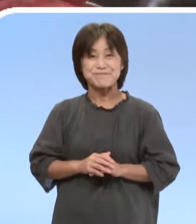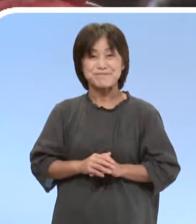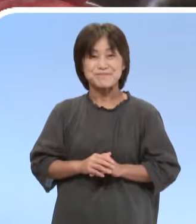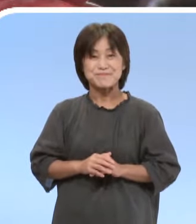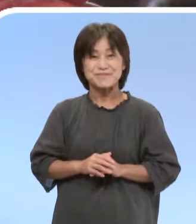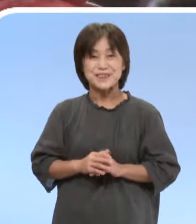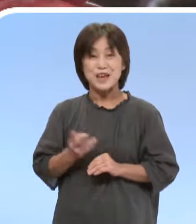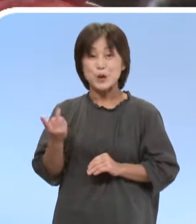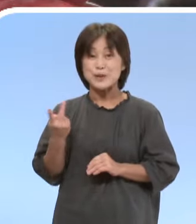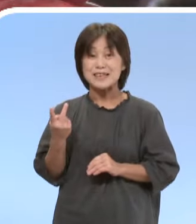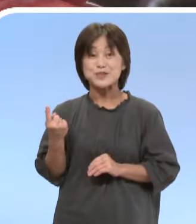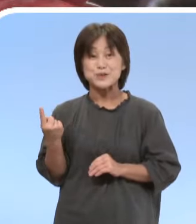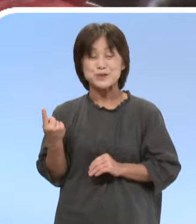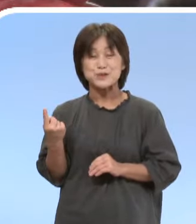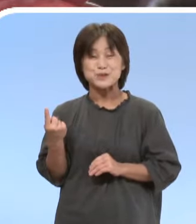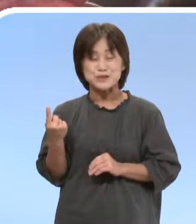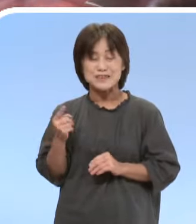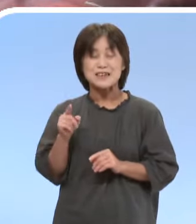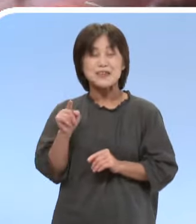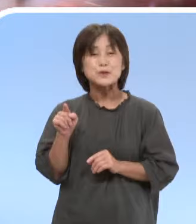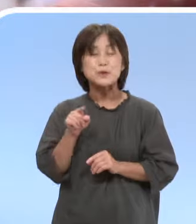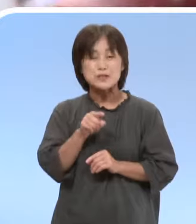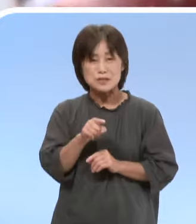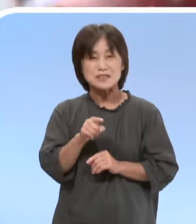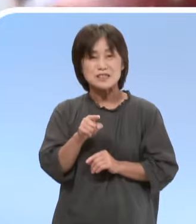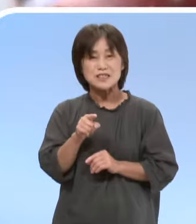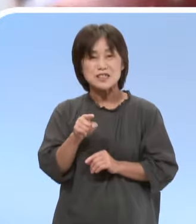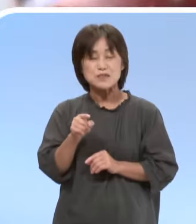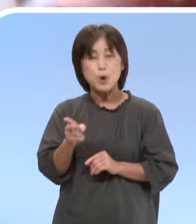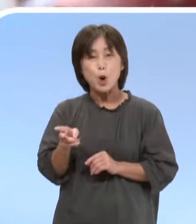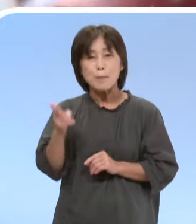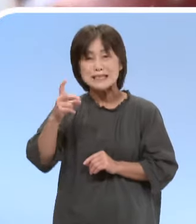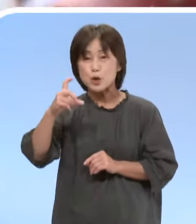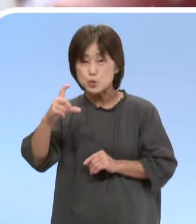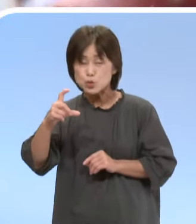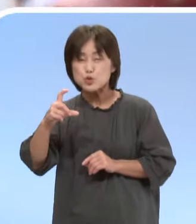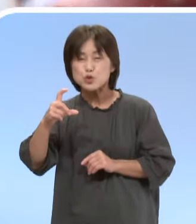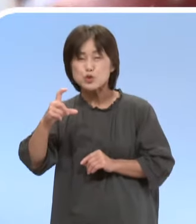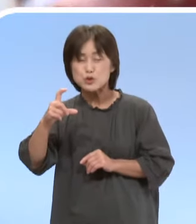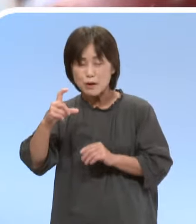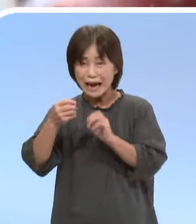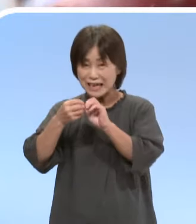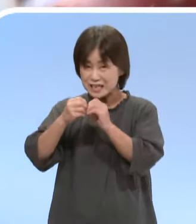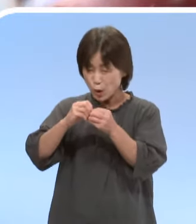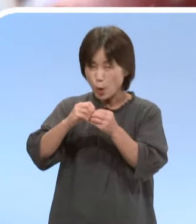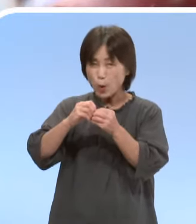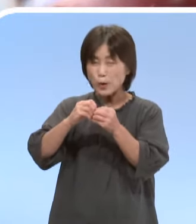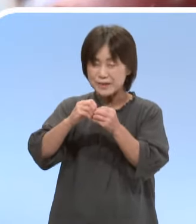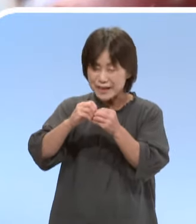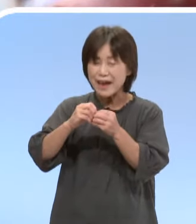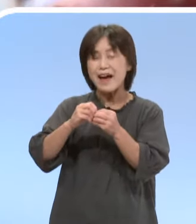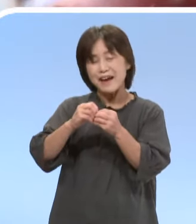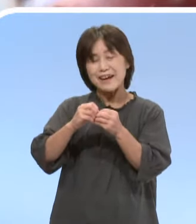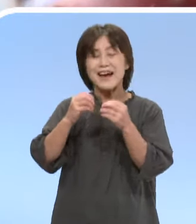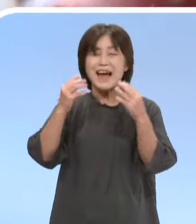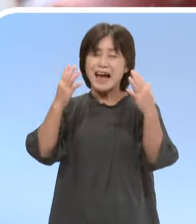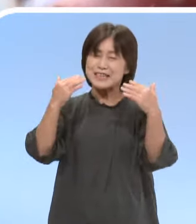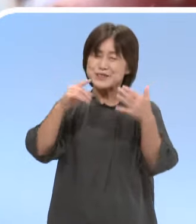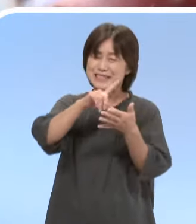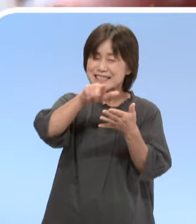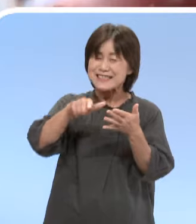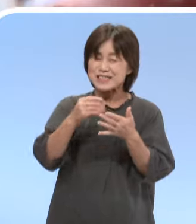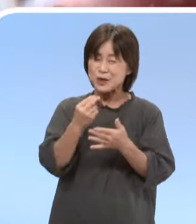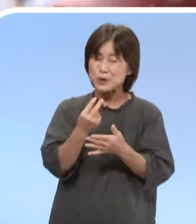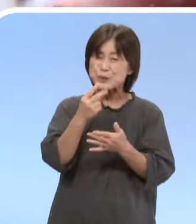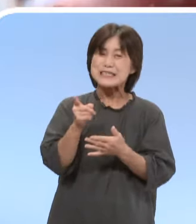それがご覧の2つ、どちらもパッションフルーツの香りや果汁の色合いを生かしたトロピカル感あふれるカ